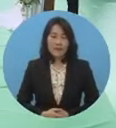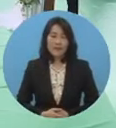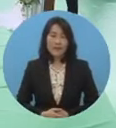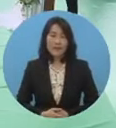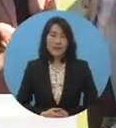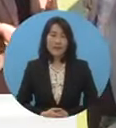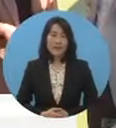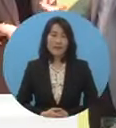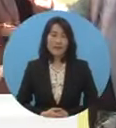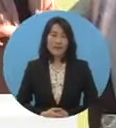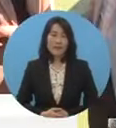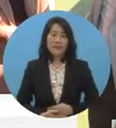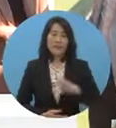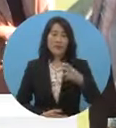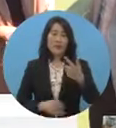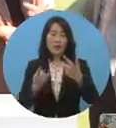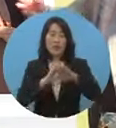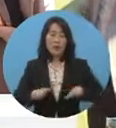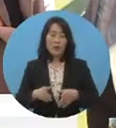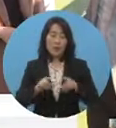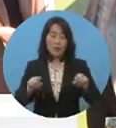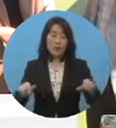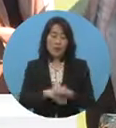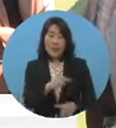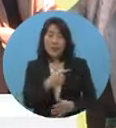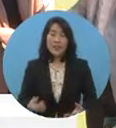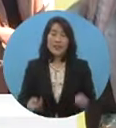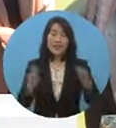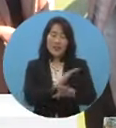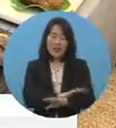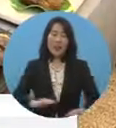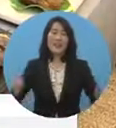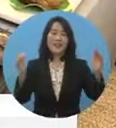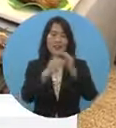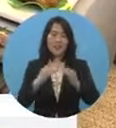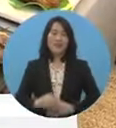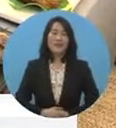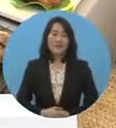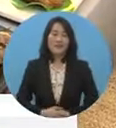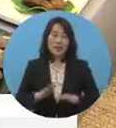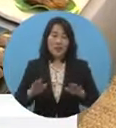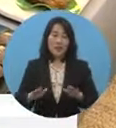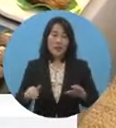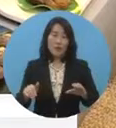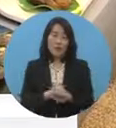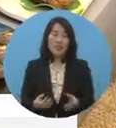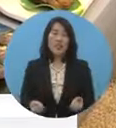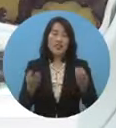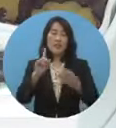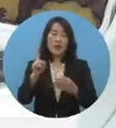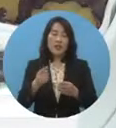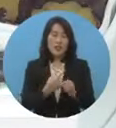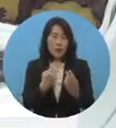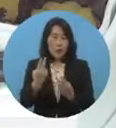으 제 26회 때 남도 음식 문화 큰잔치 가 성황리에 막을 내렸습니다 이번 남봉 식문화 큰